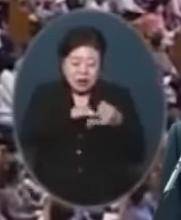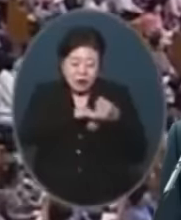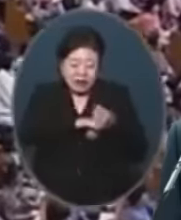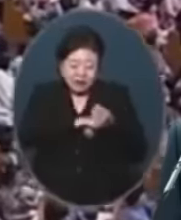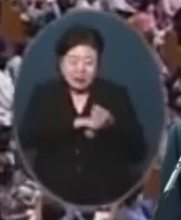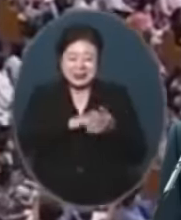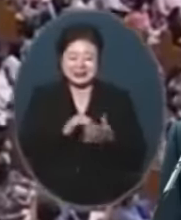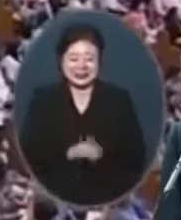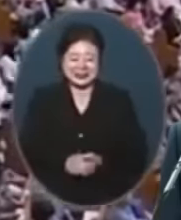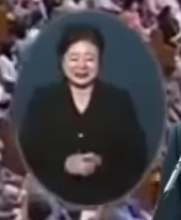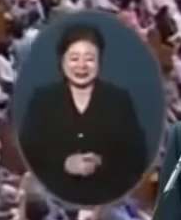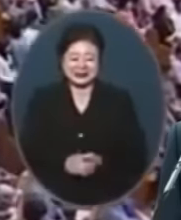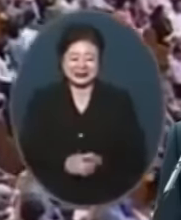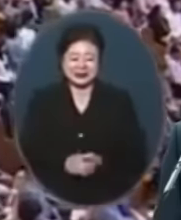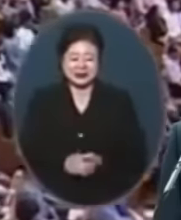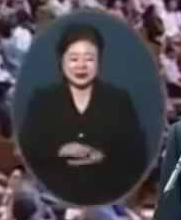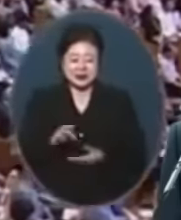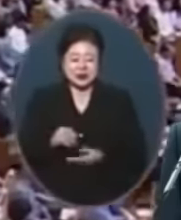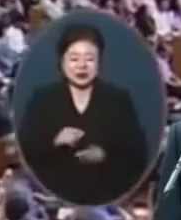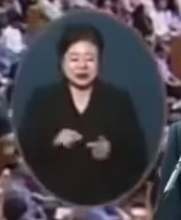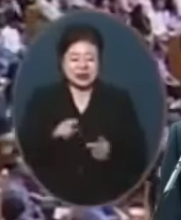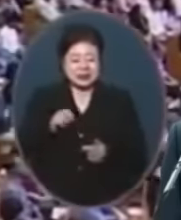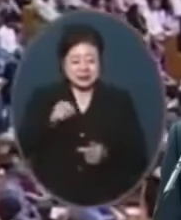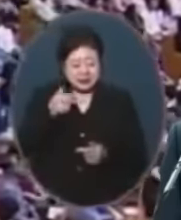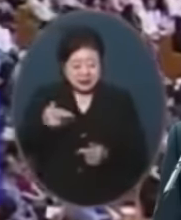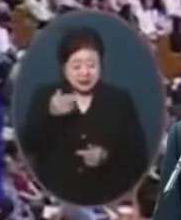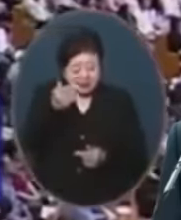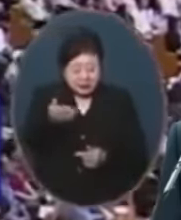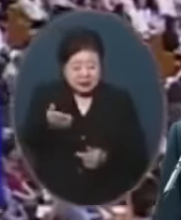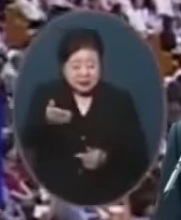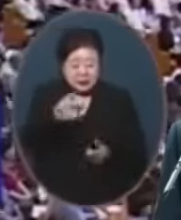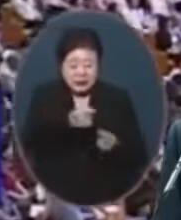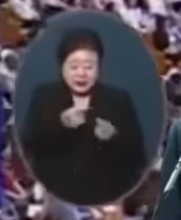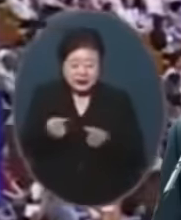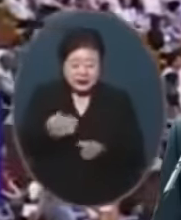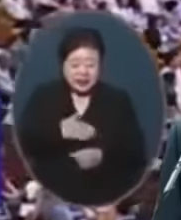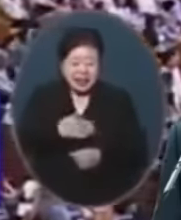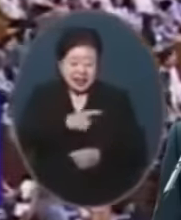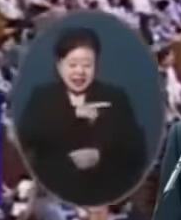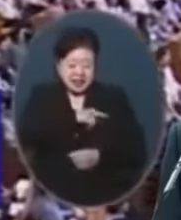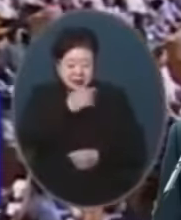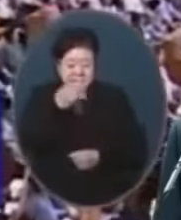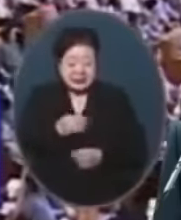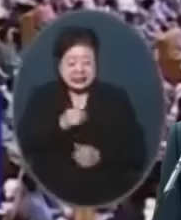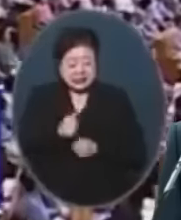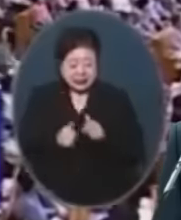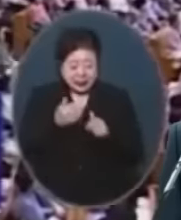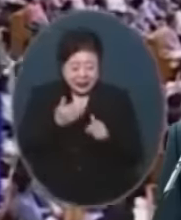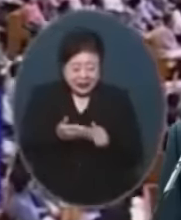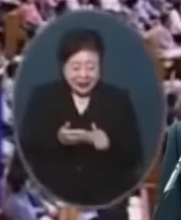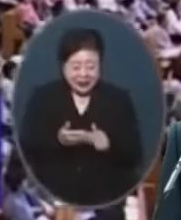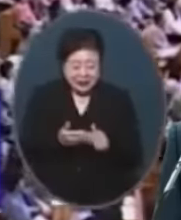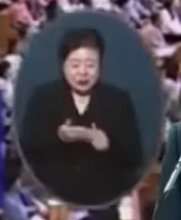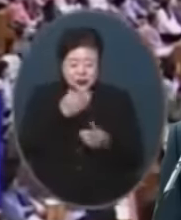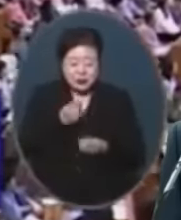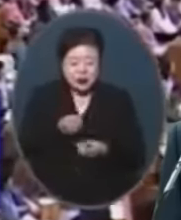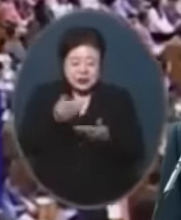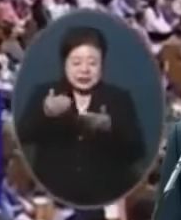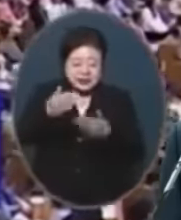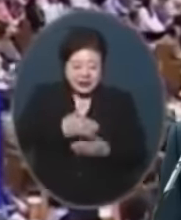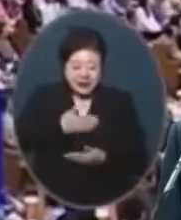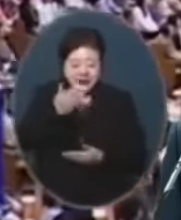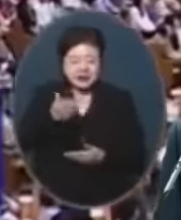약속하신 것입니다. 민수기 6장 27절에 그들을 이같이 내 이름으로 이스라엘 자손에게